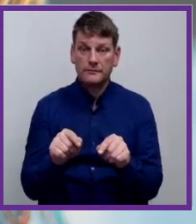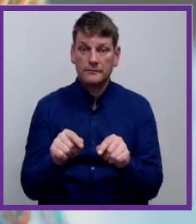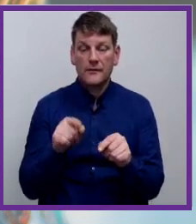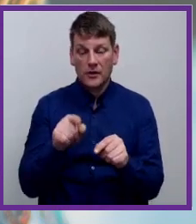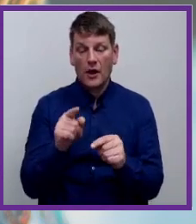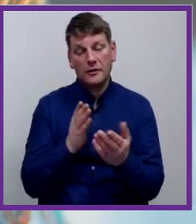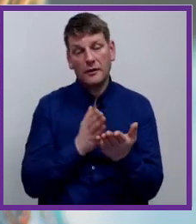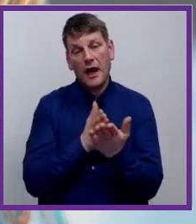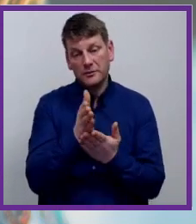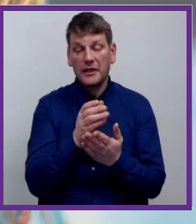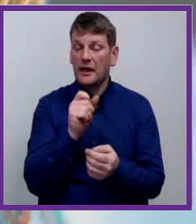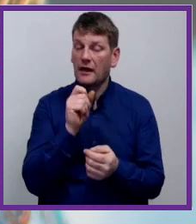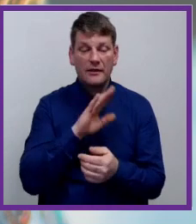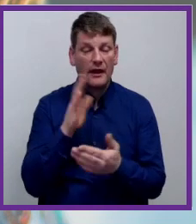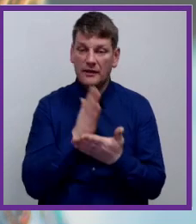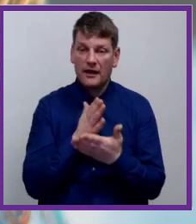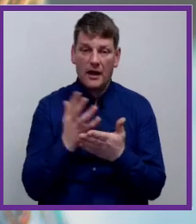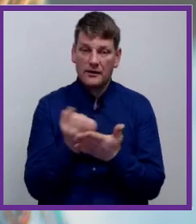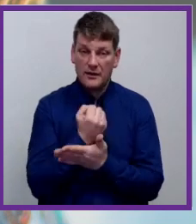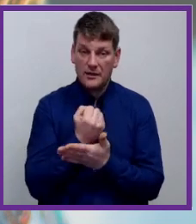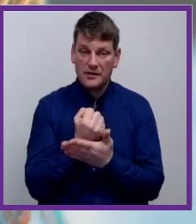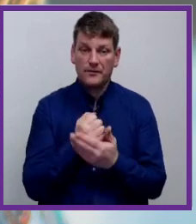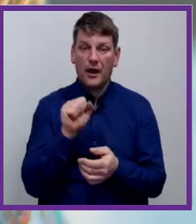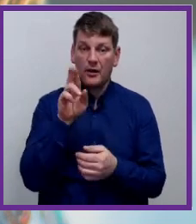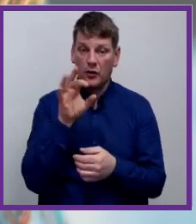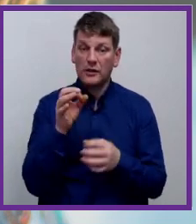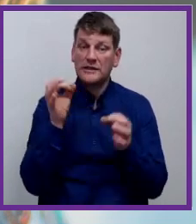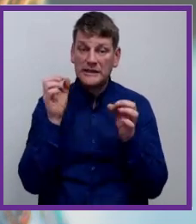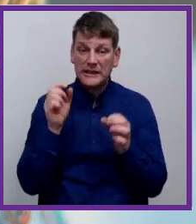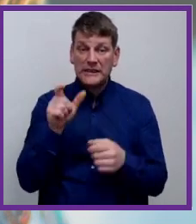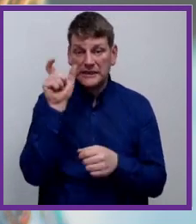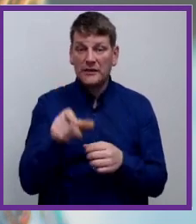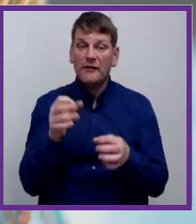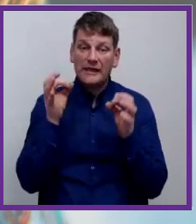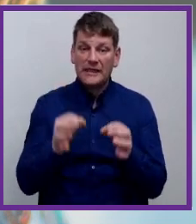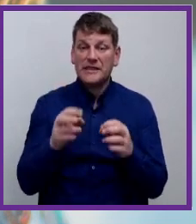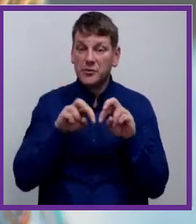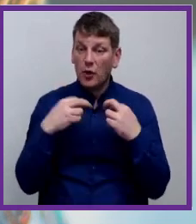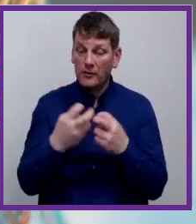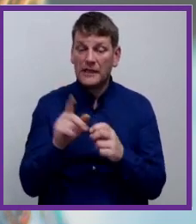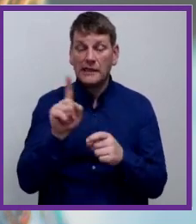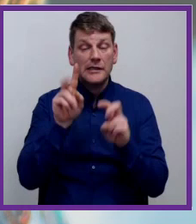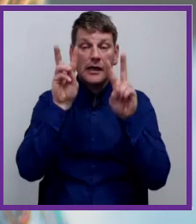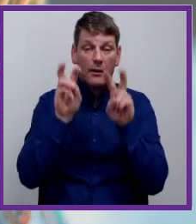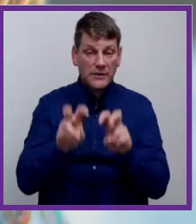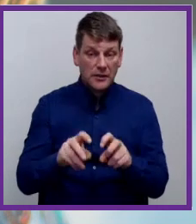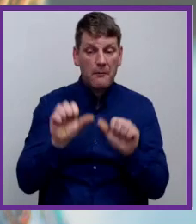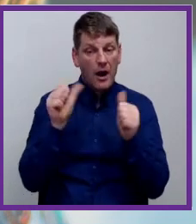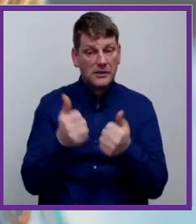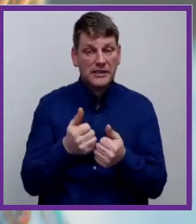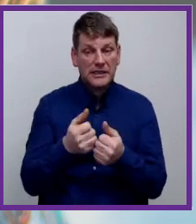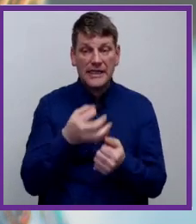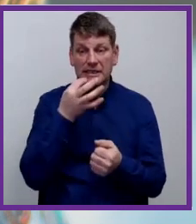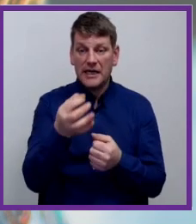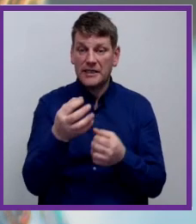rakursā netika atrasts. ANO cilvēktiesību komiteja arī ir apskatījusi mākslinieckās